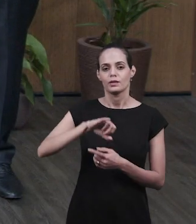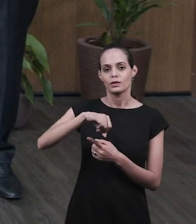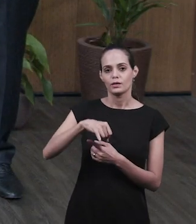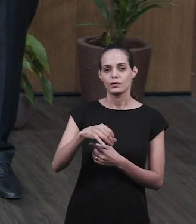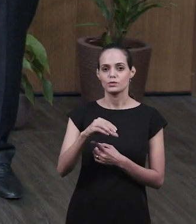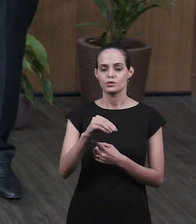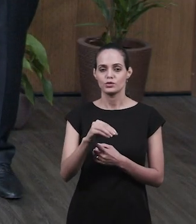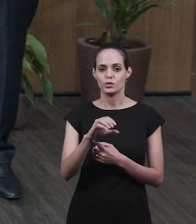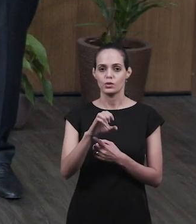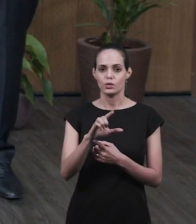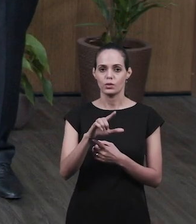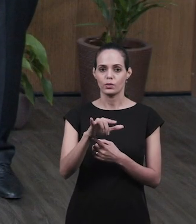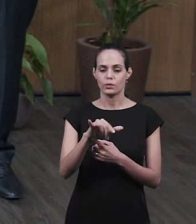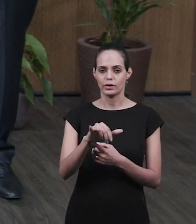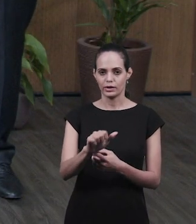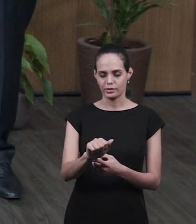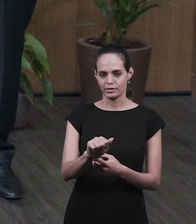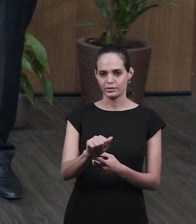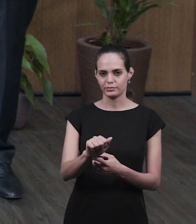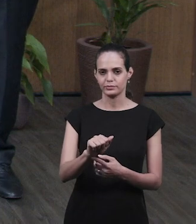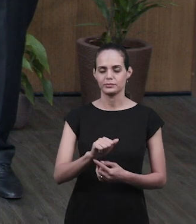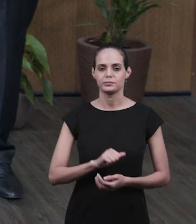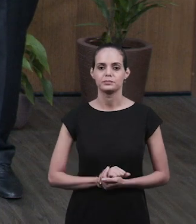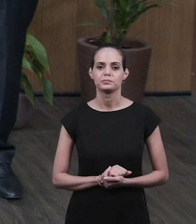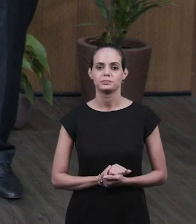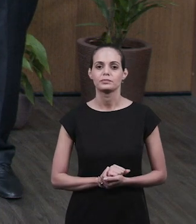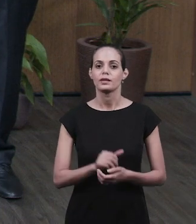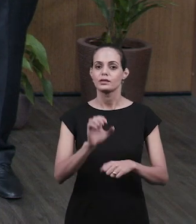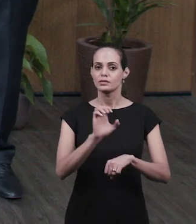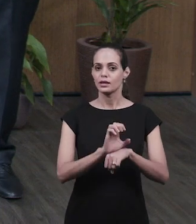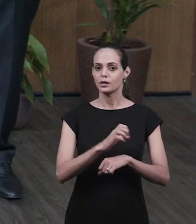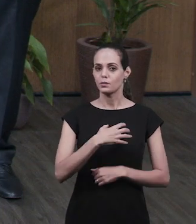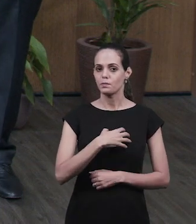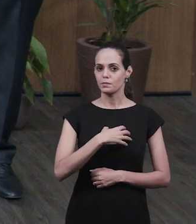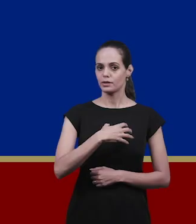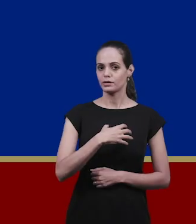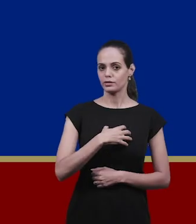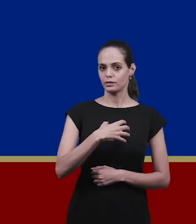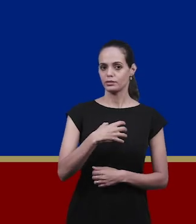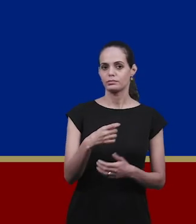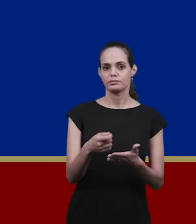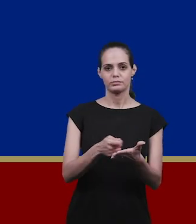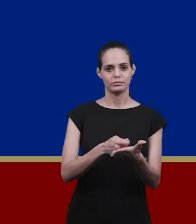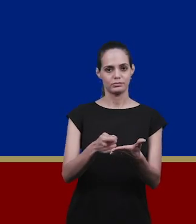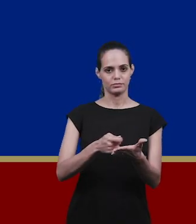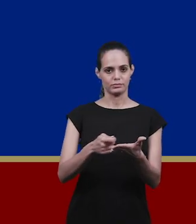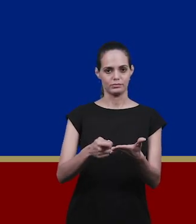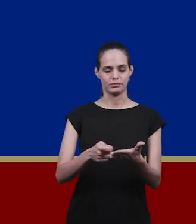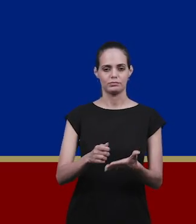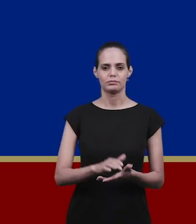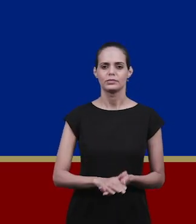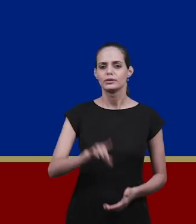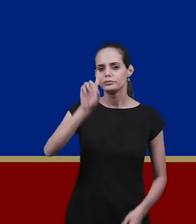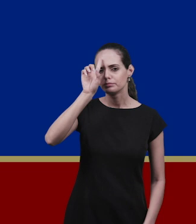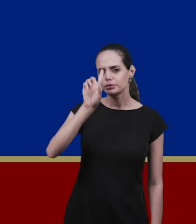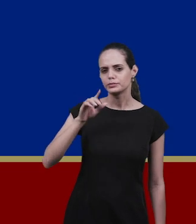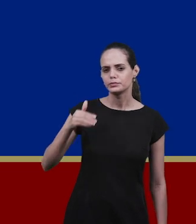Amen. Joélia Correa, de Vitória da Conquista, Bahia, nous a